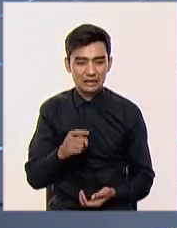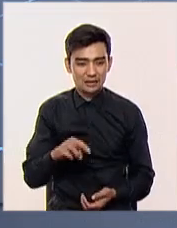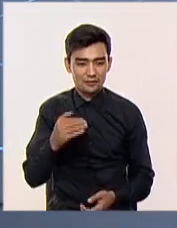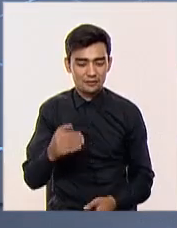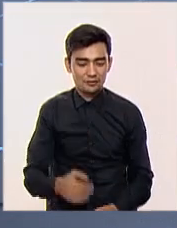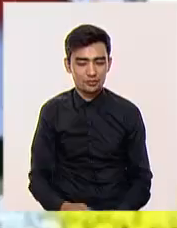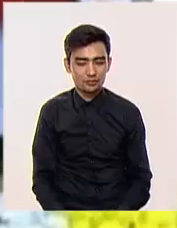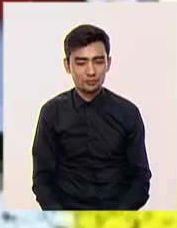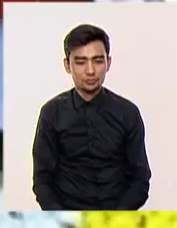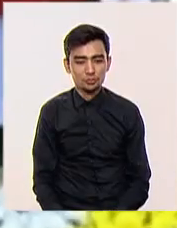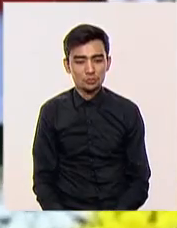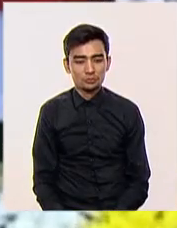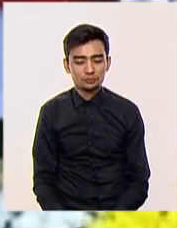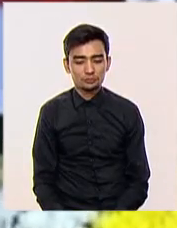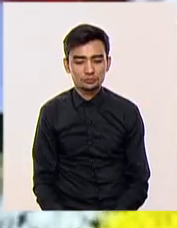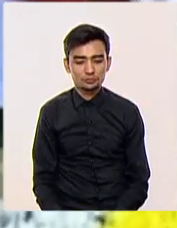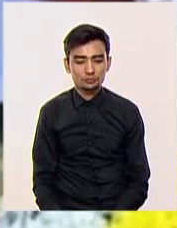было.